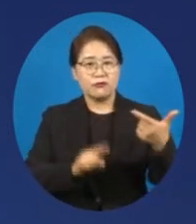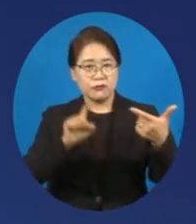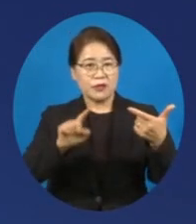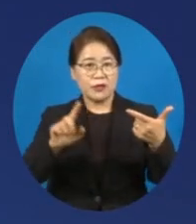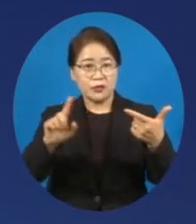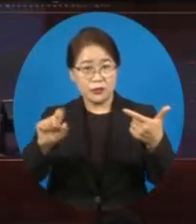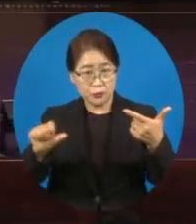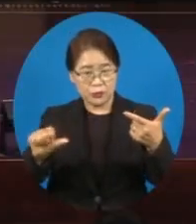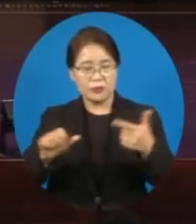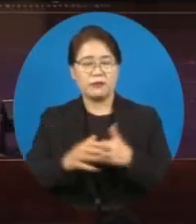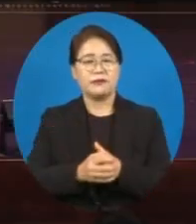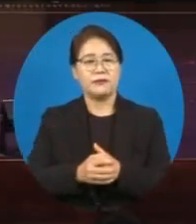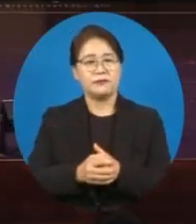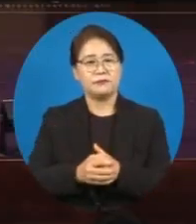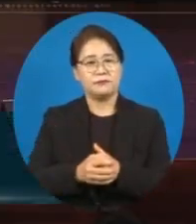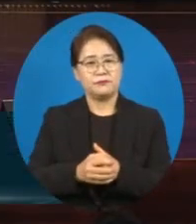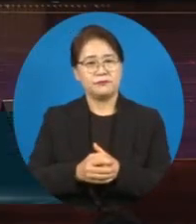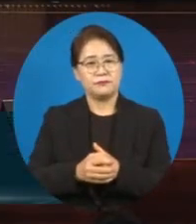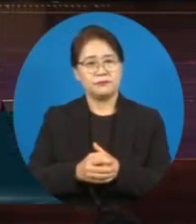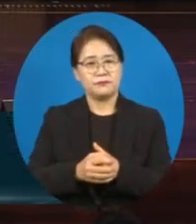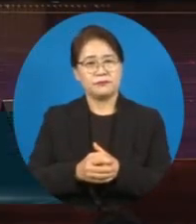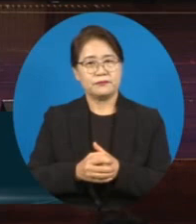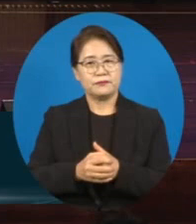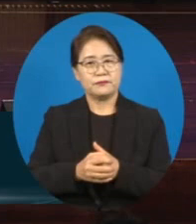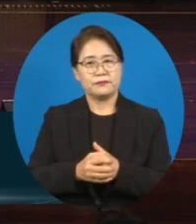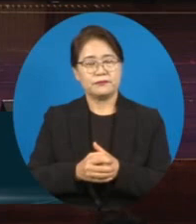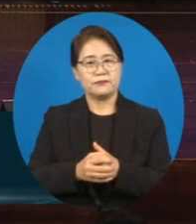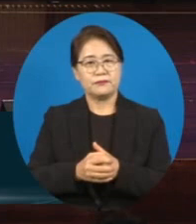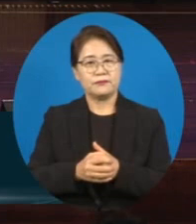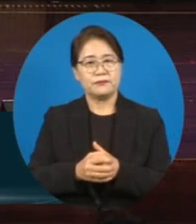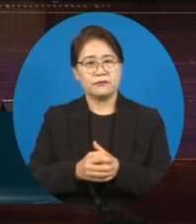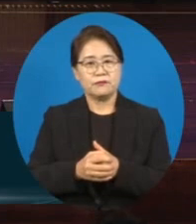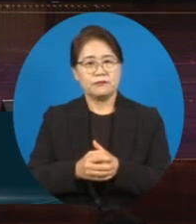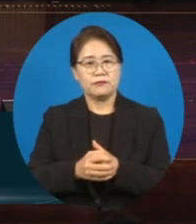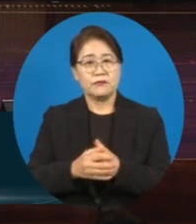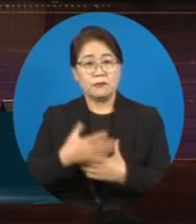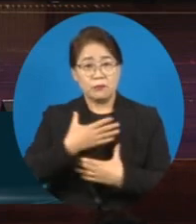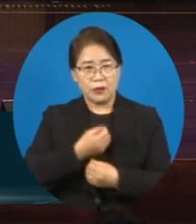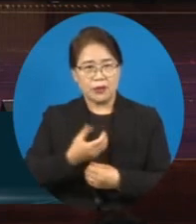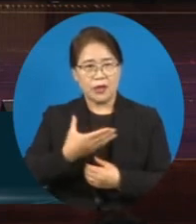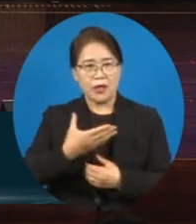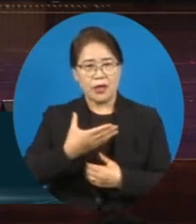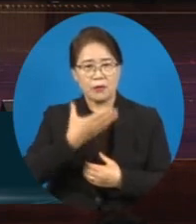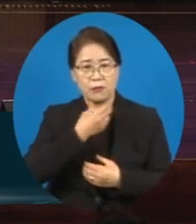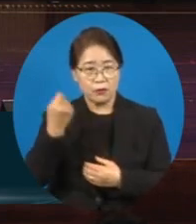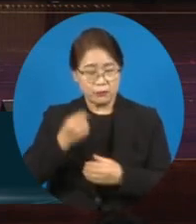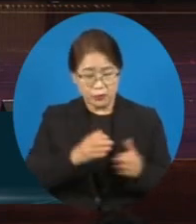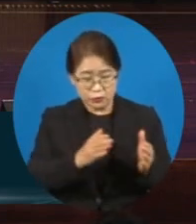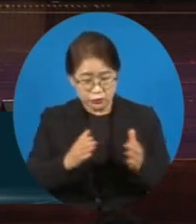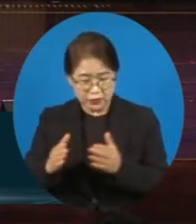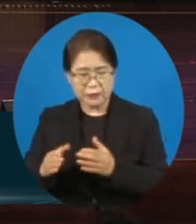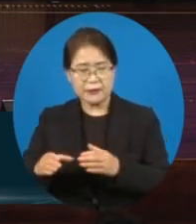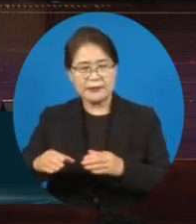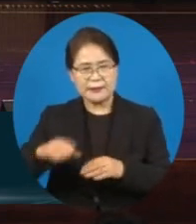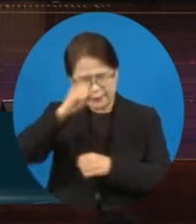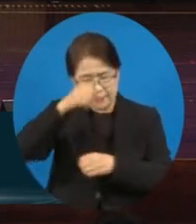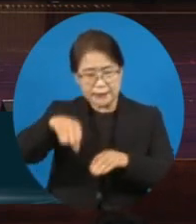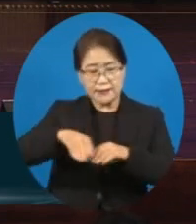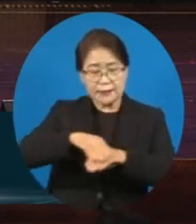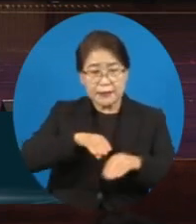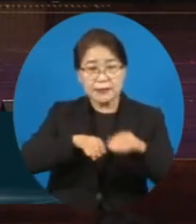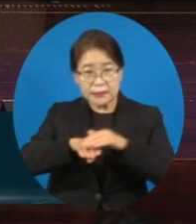같이요 다 같이요 평안의 복음이 준비한 것으로 신을 신고